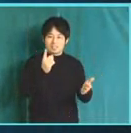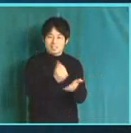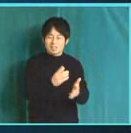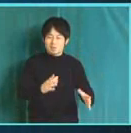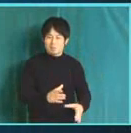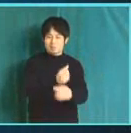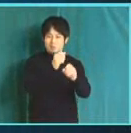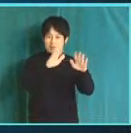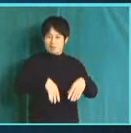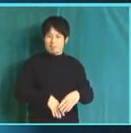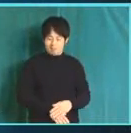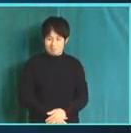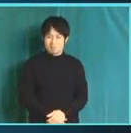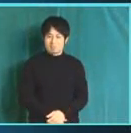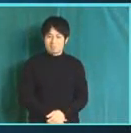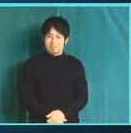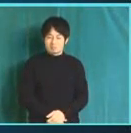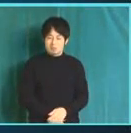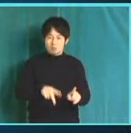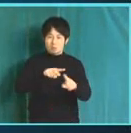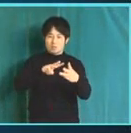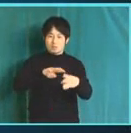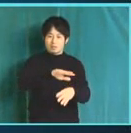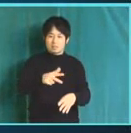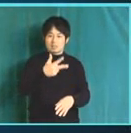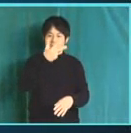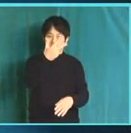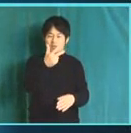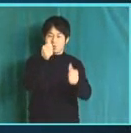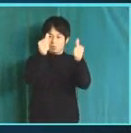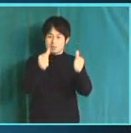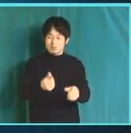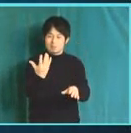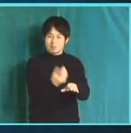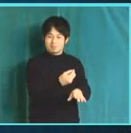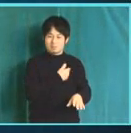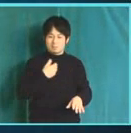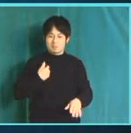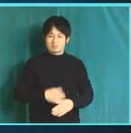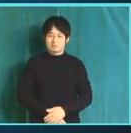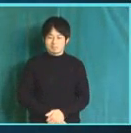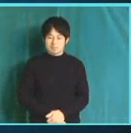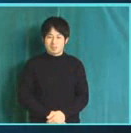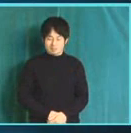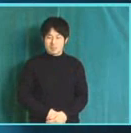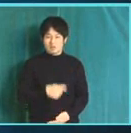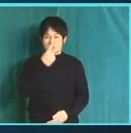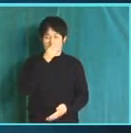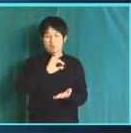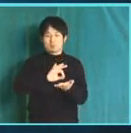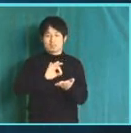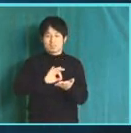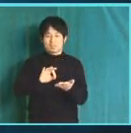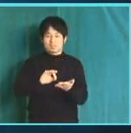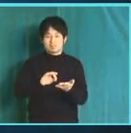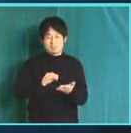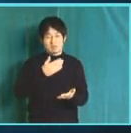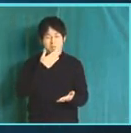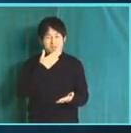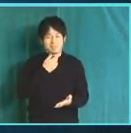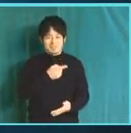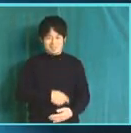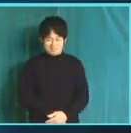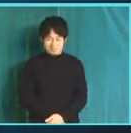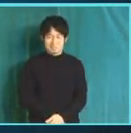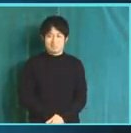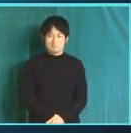ームページからダウンロードすることができます。 はい、これは随分見やすいですね。 はい、私もちょっと目が悪いので、こちら大変重